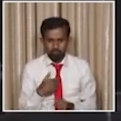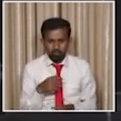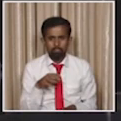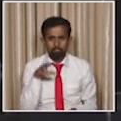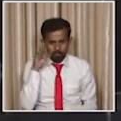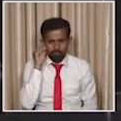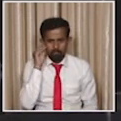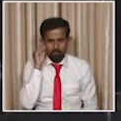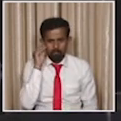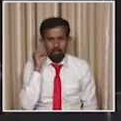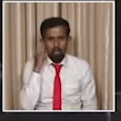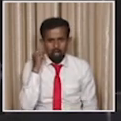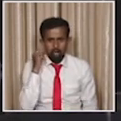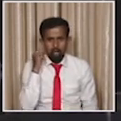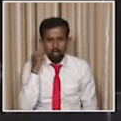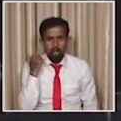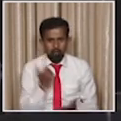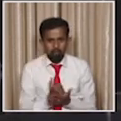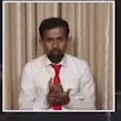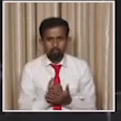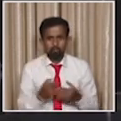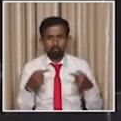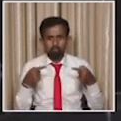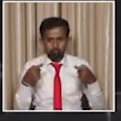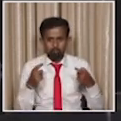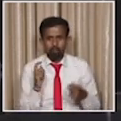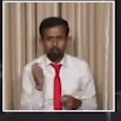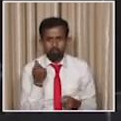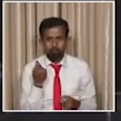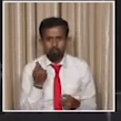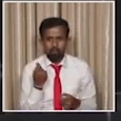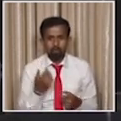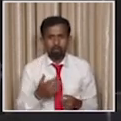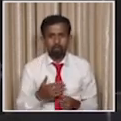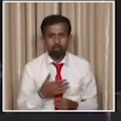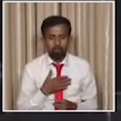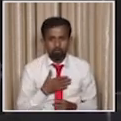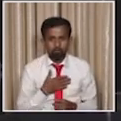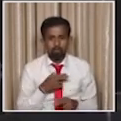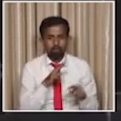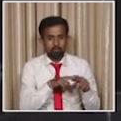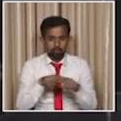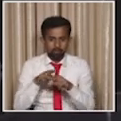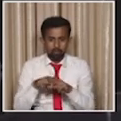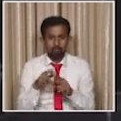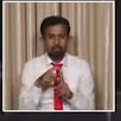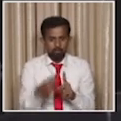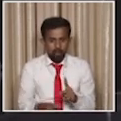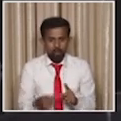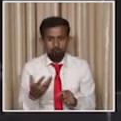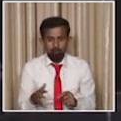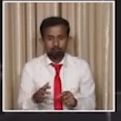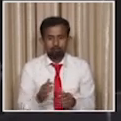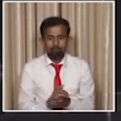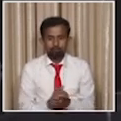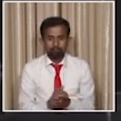කොච්චර අමාරුවෙන්ද ඒ යුද්ධේ ජයග්‍රහණය කරන්න. මගේ මිත්‍රයෝ ආබාධිත වුණා.